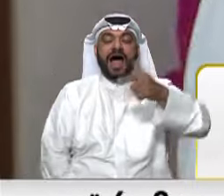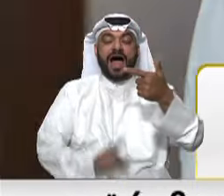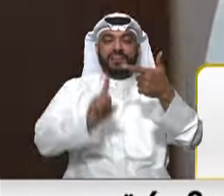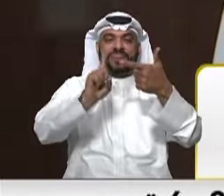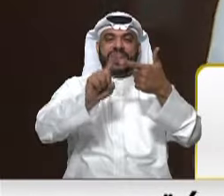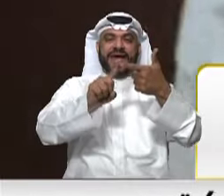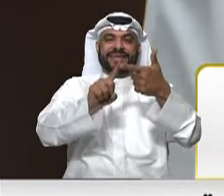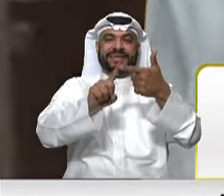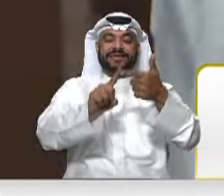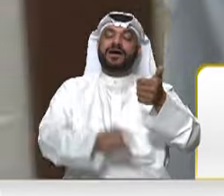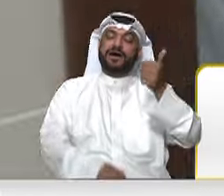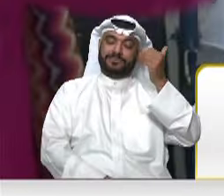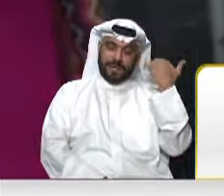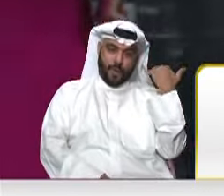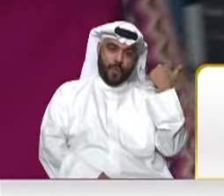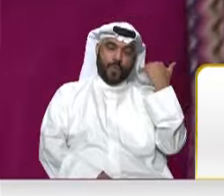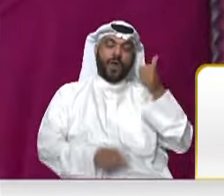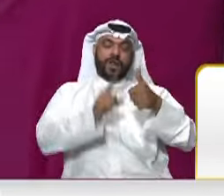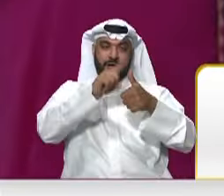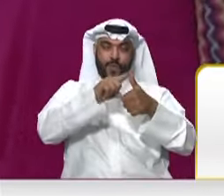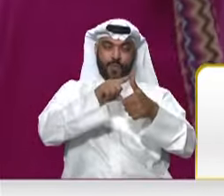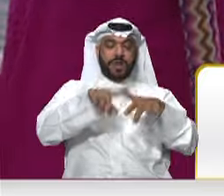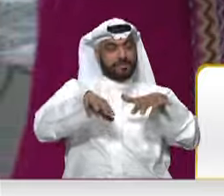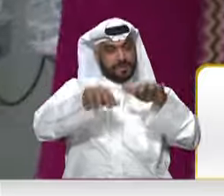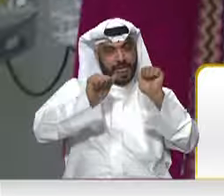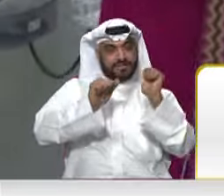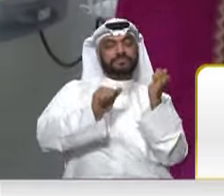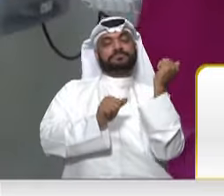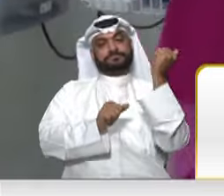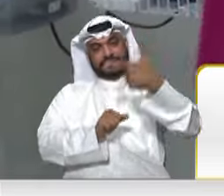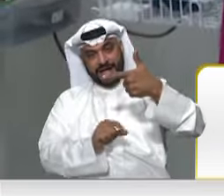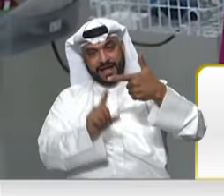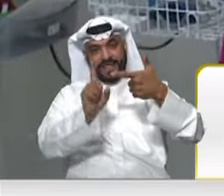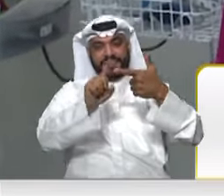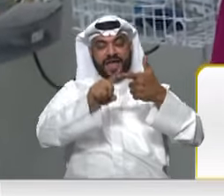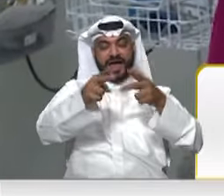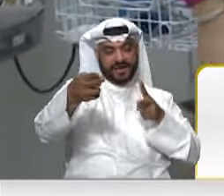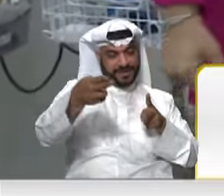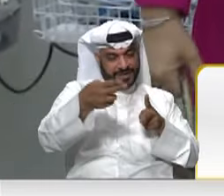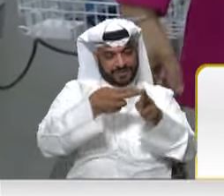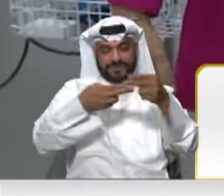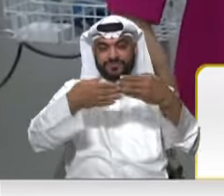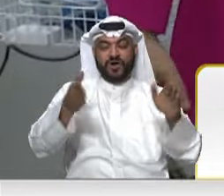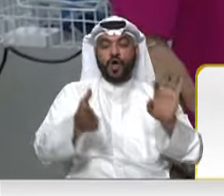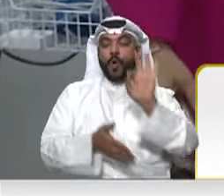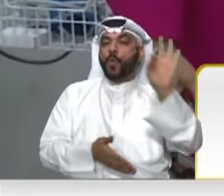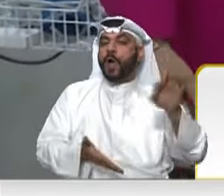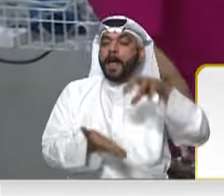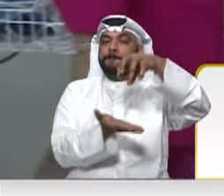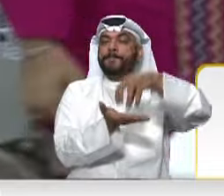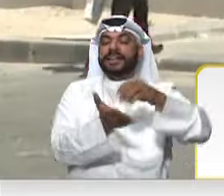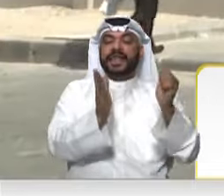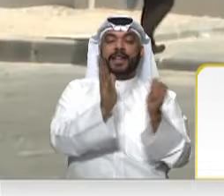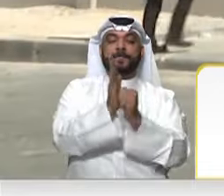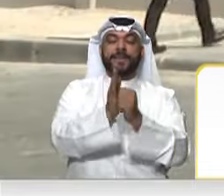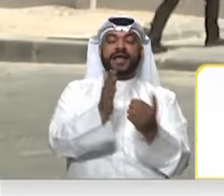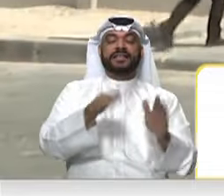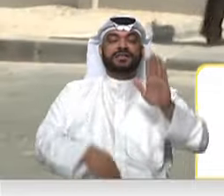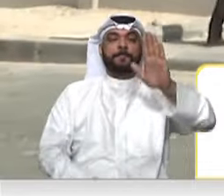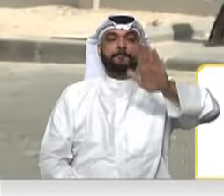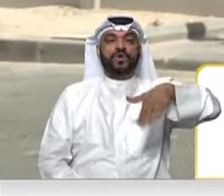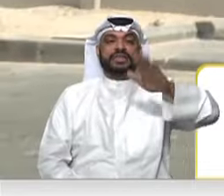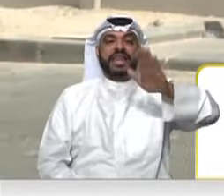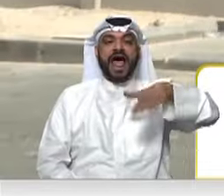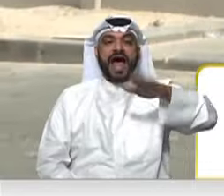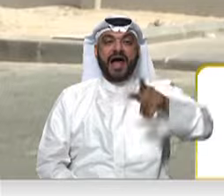الأخيرة سلسلة من الافتتاحات التي أضاءت المناطق السكنية الجديدة، وها هي اليوم